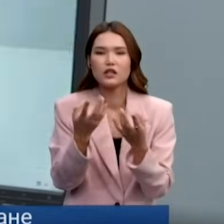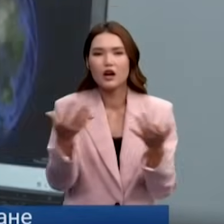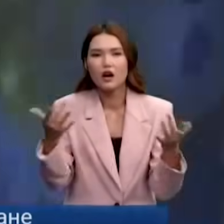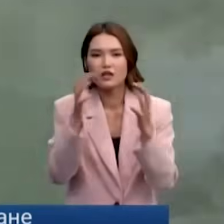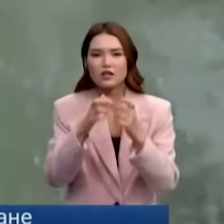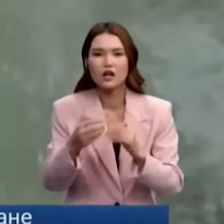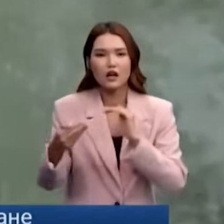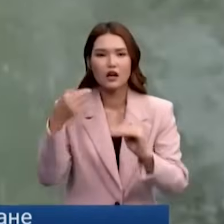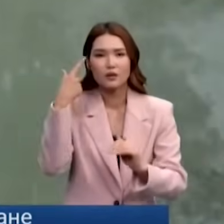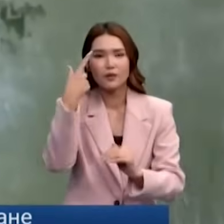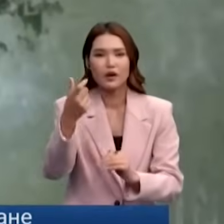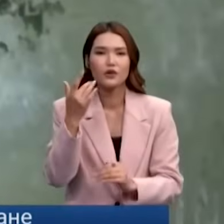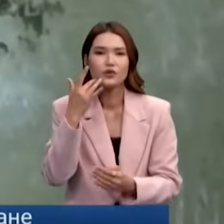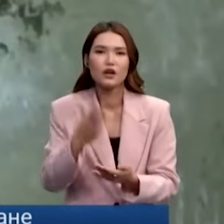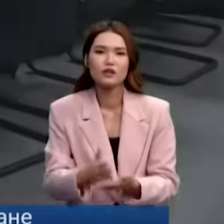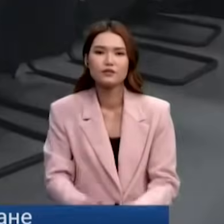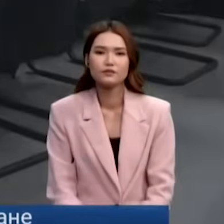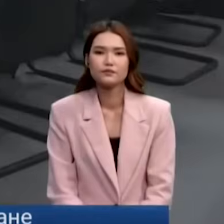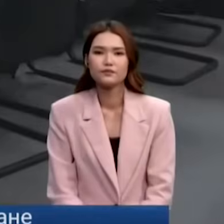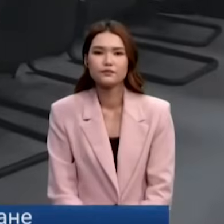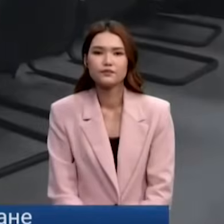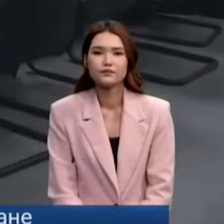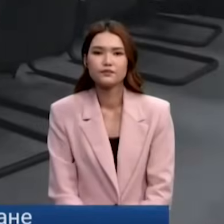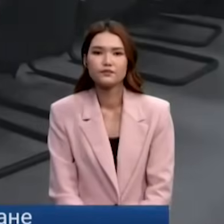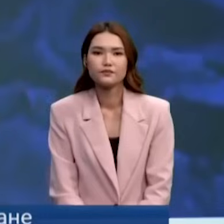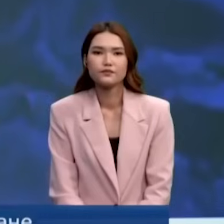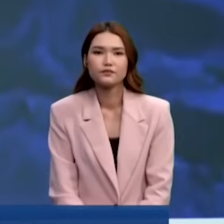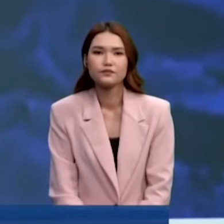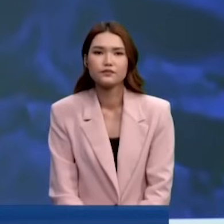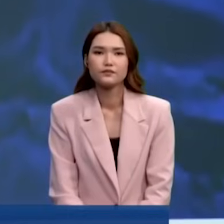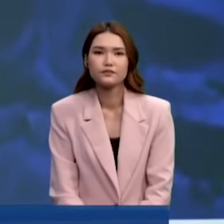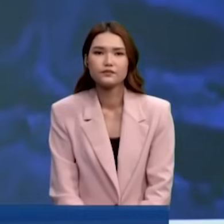анықтап алдын ала ескеріп отырады. Гүлнәс Сайлауқызы, Шалқар Шуақбай, Атамекен Бизнес.